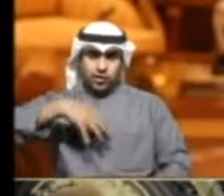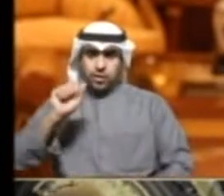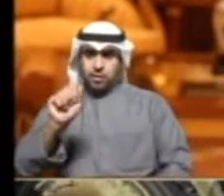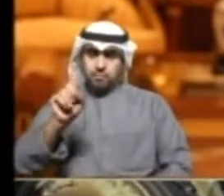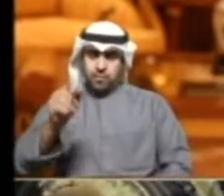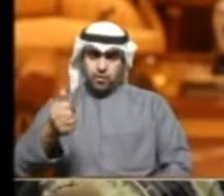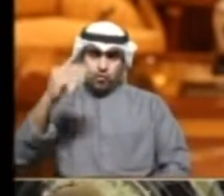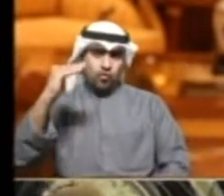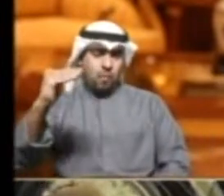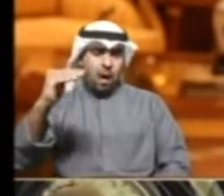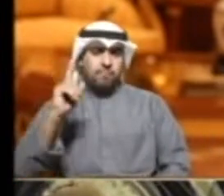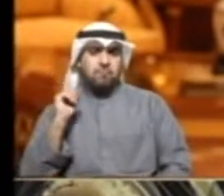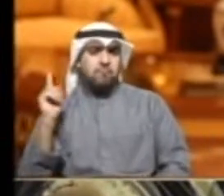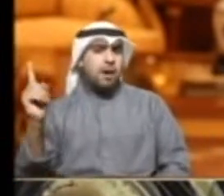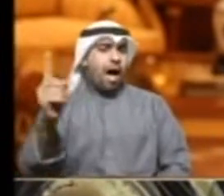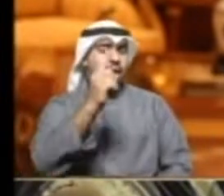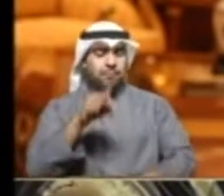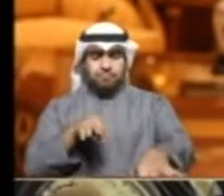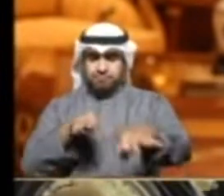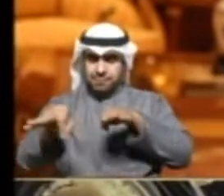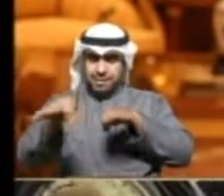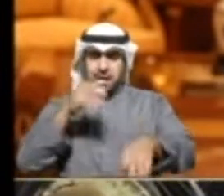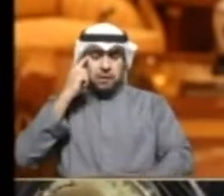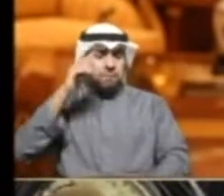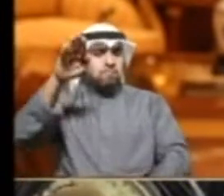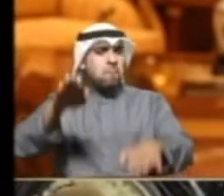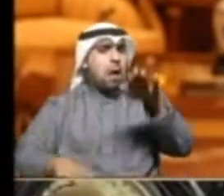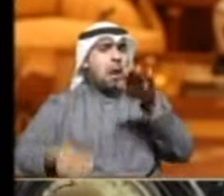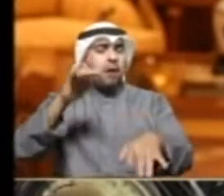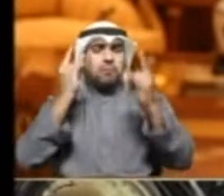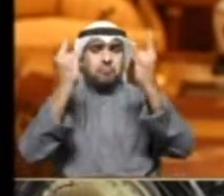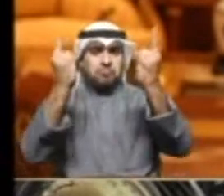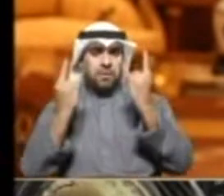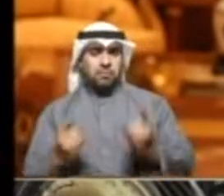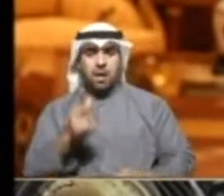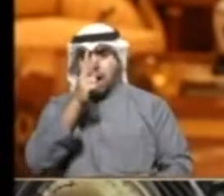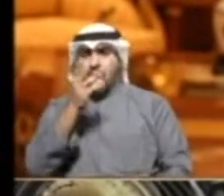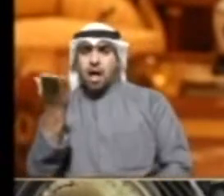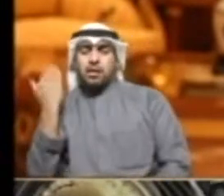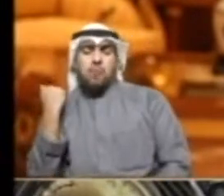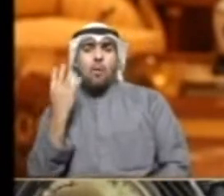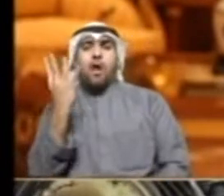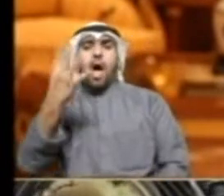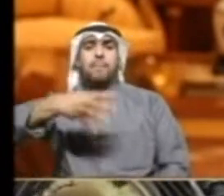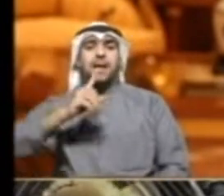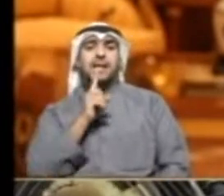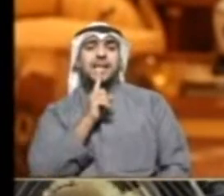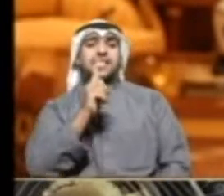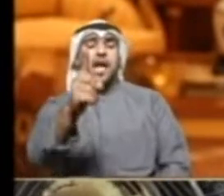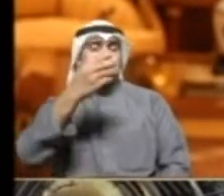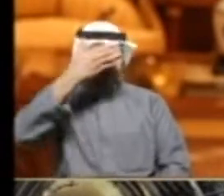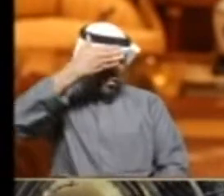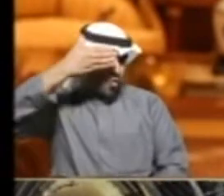دبلوماسي يعني عرك الحياة الدبلوماسية منذ الستينات وإلى الآن، والعالم كله في